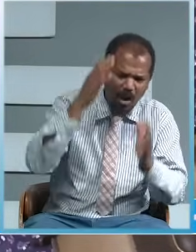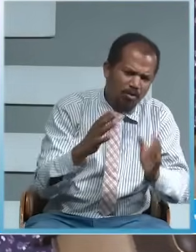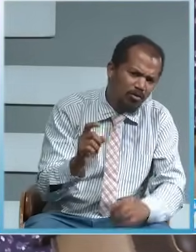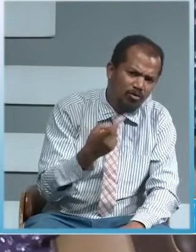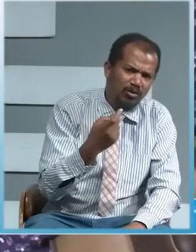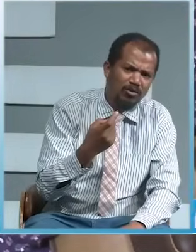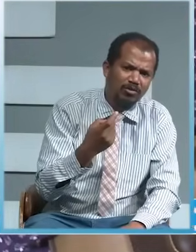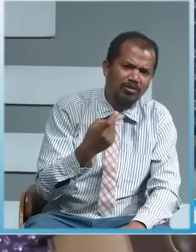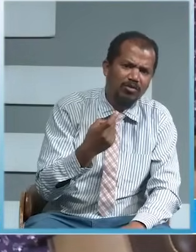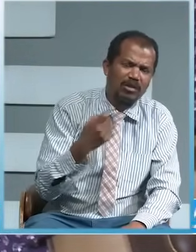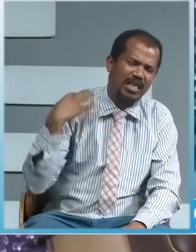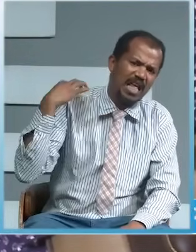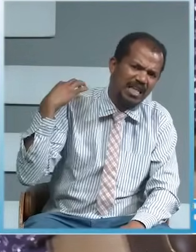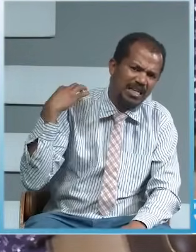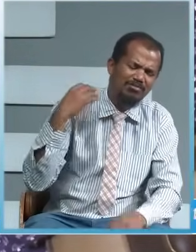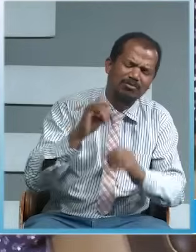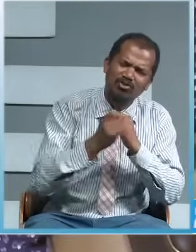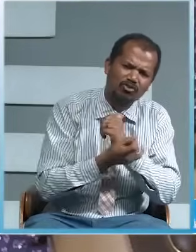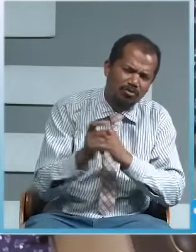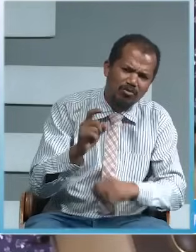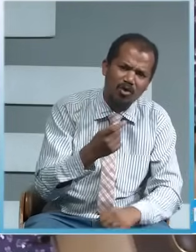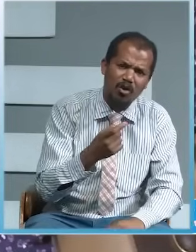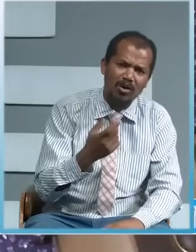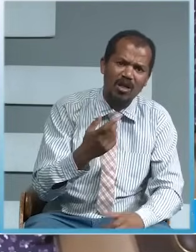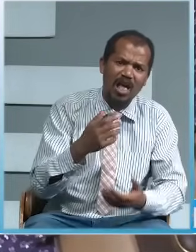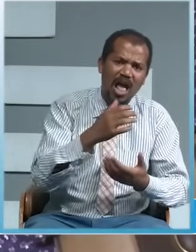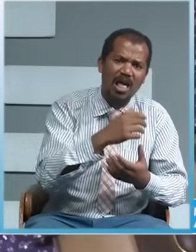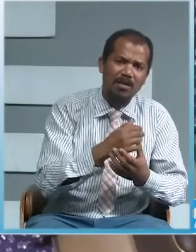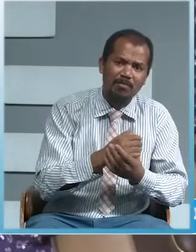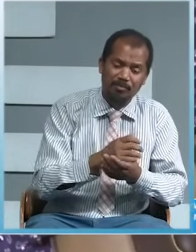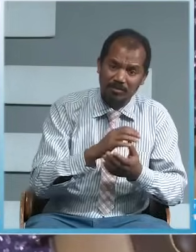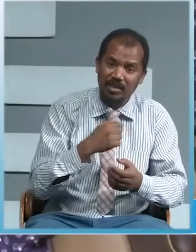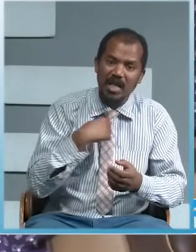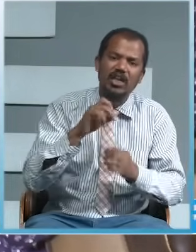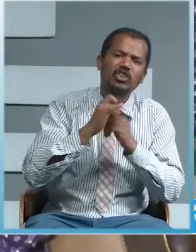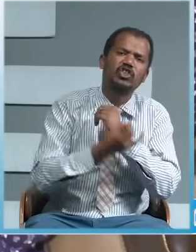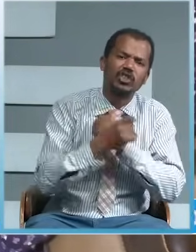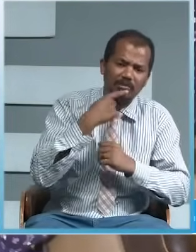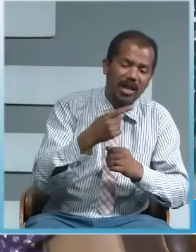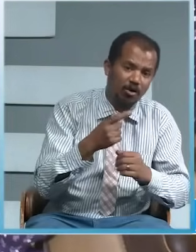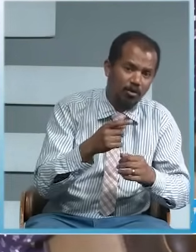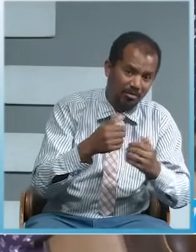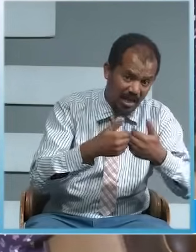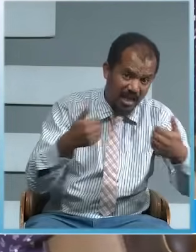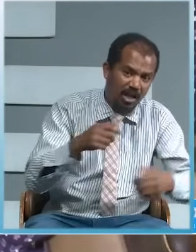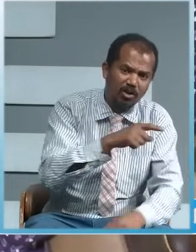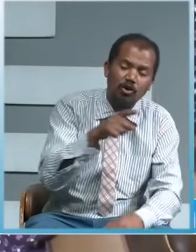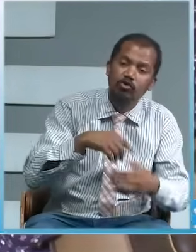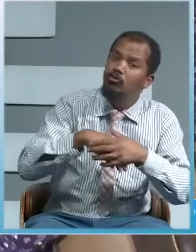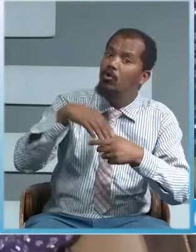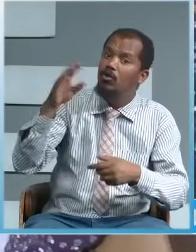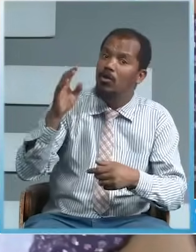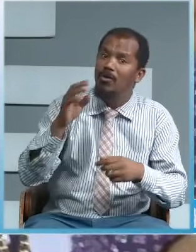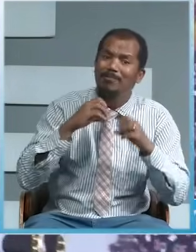መንግስታዊም ይሁን የግል ድርጅቶችም አምራችና አገልግሎት ሰጪ ድርጅት ብለን ነው የምንለያቸው ከነሱም